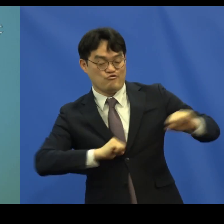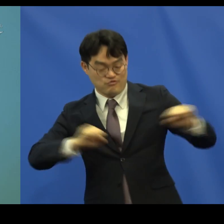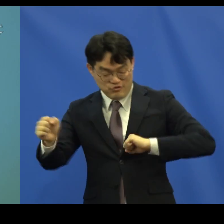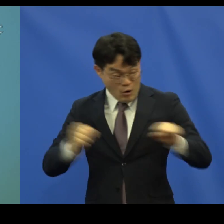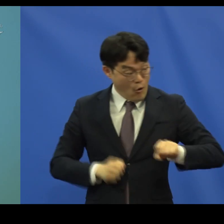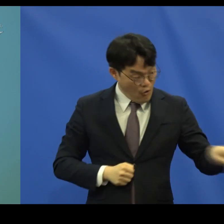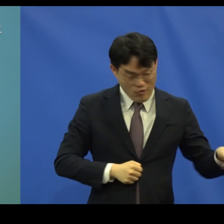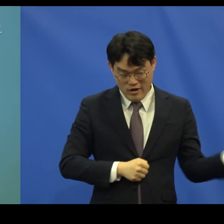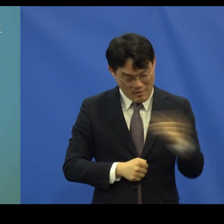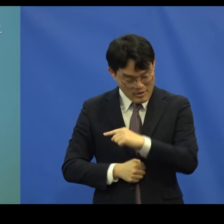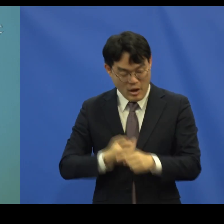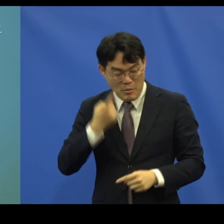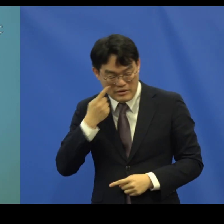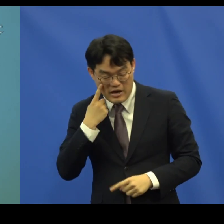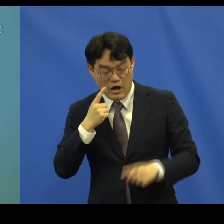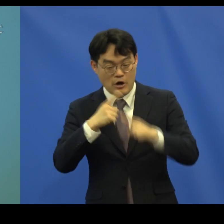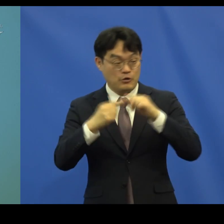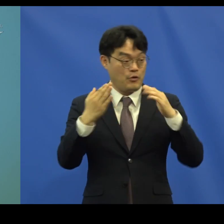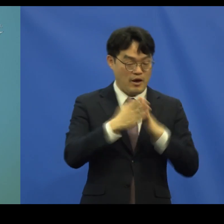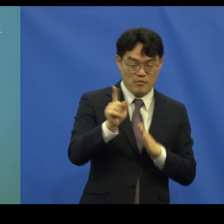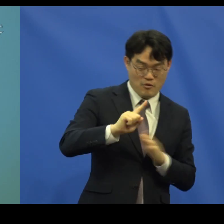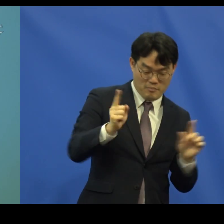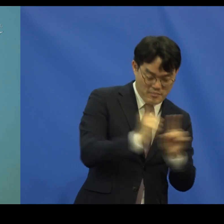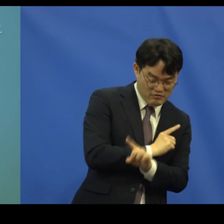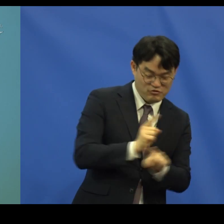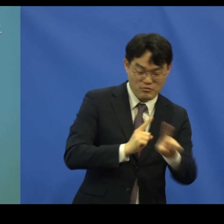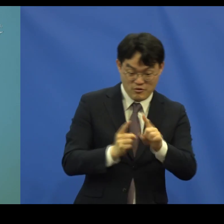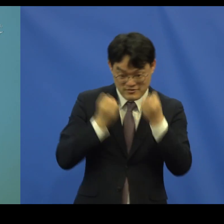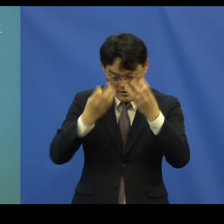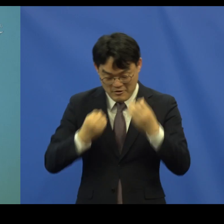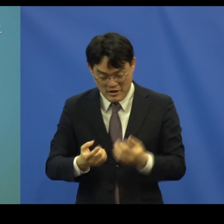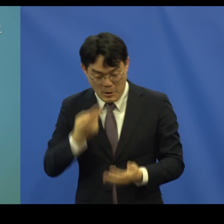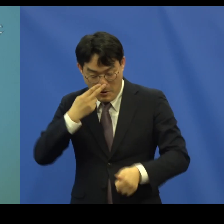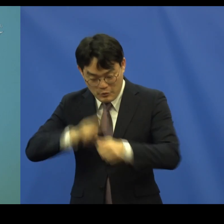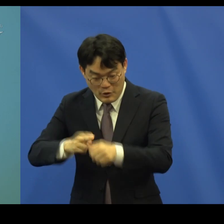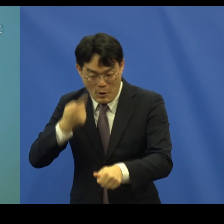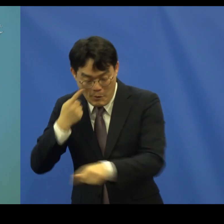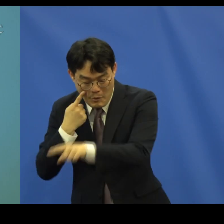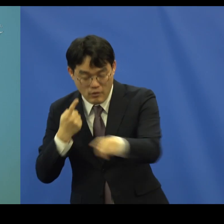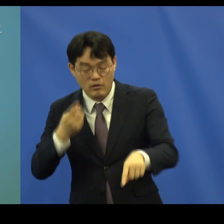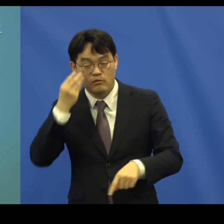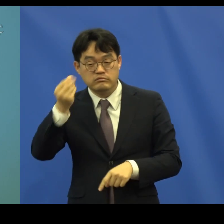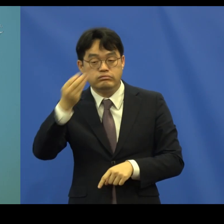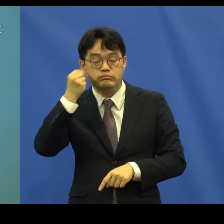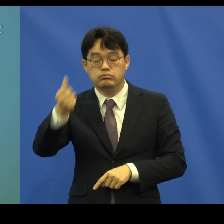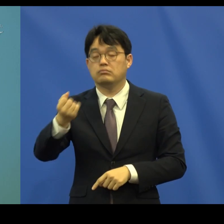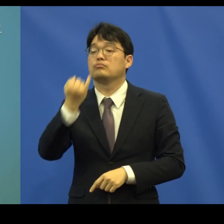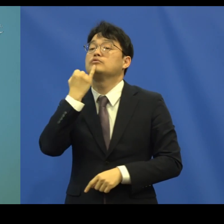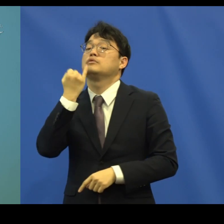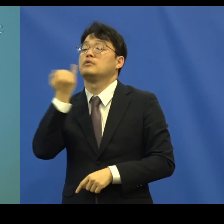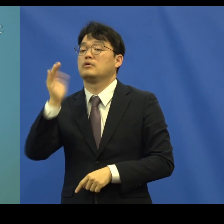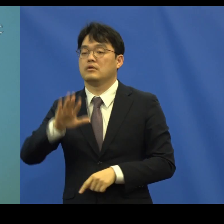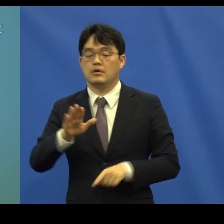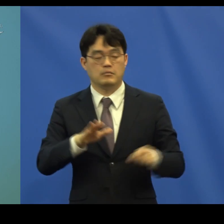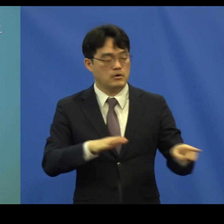이름이 좀 이상해서 바꾸려고 하다가 교회가 깨져버려요. 강대상 위치 하나도 못 바꿔요.